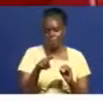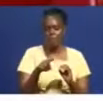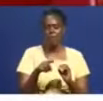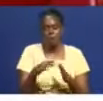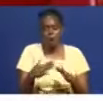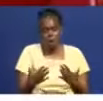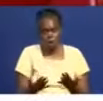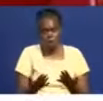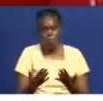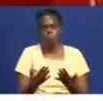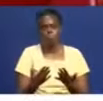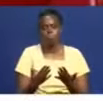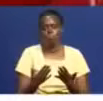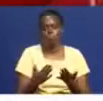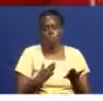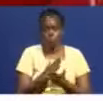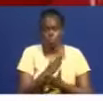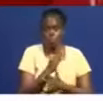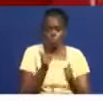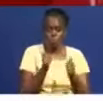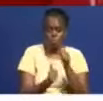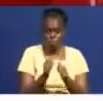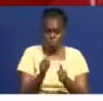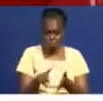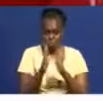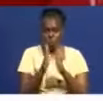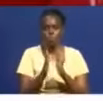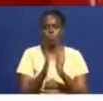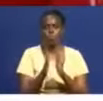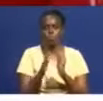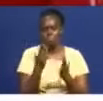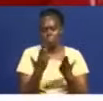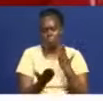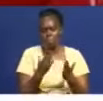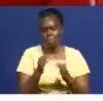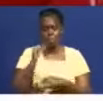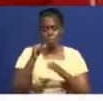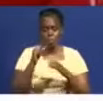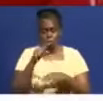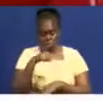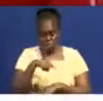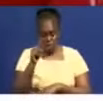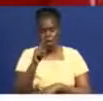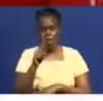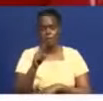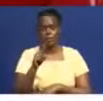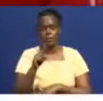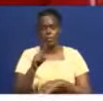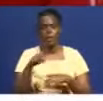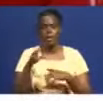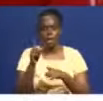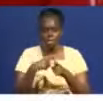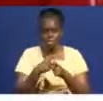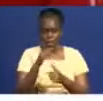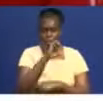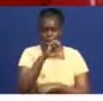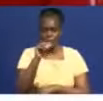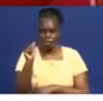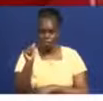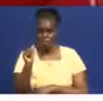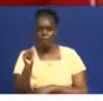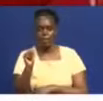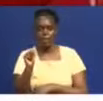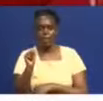uonevu ama ni kwa sababu sahihi wako sawa kisiasa, ndiposa taasisi hii inakunja